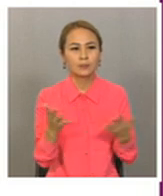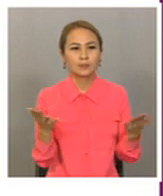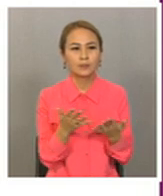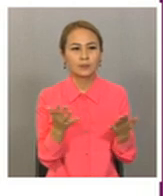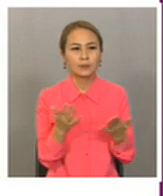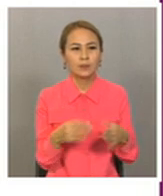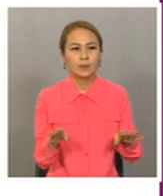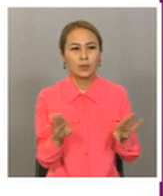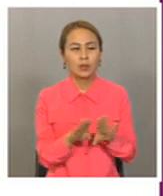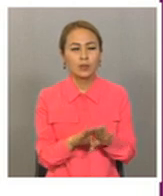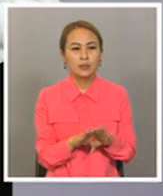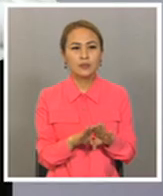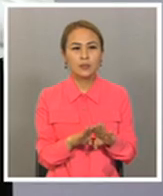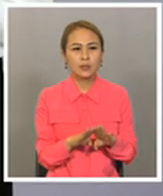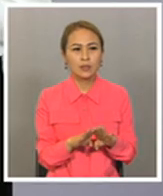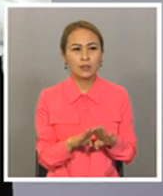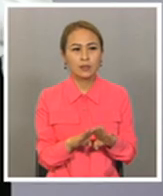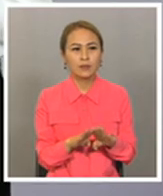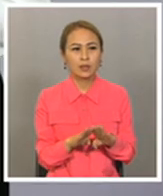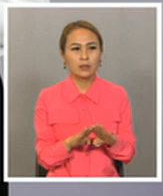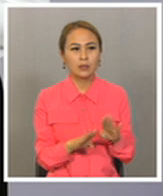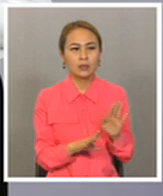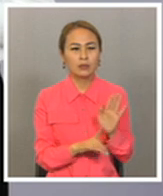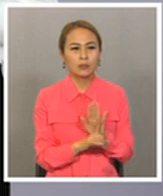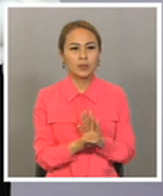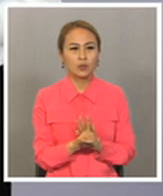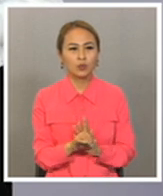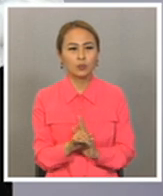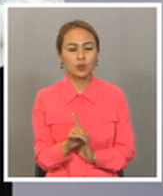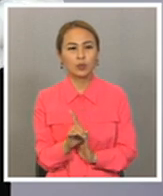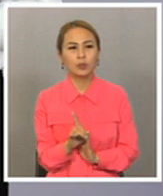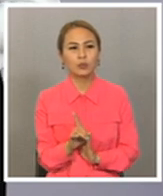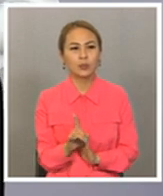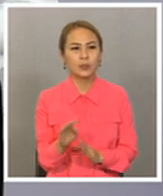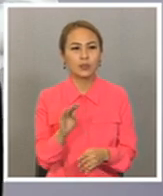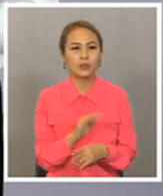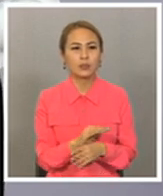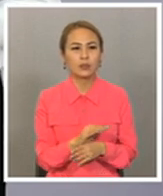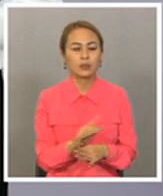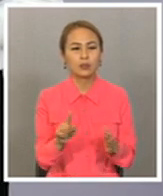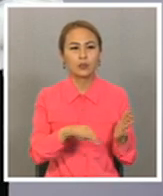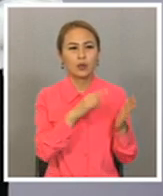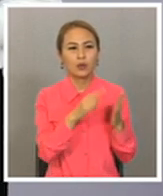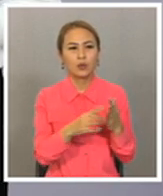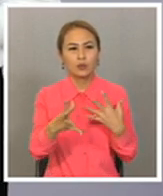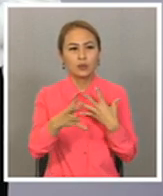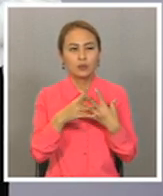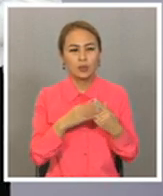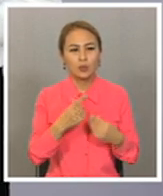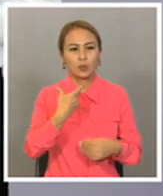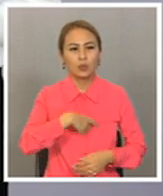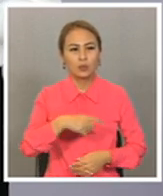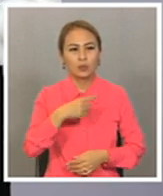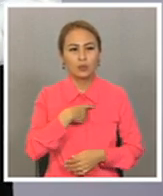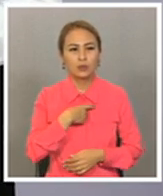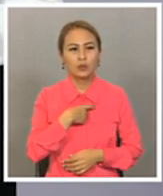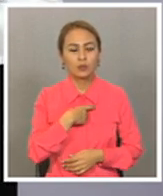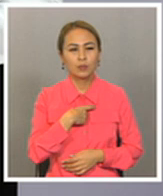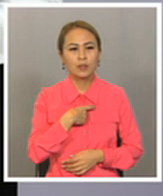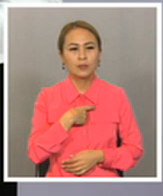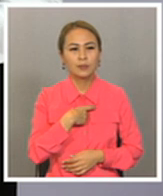ол өзі ат айтып тұрғандай сұрау есімдігі. Өзіммен, өз-өзінен,